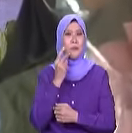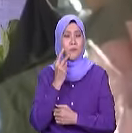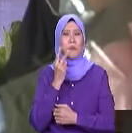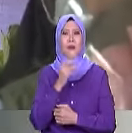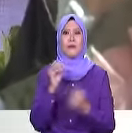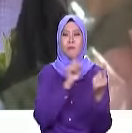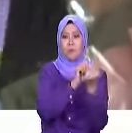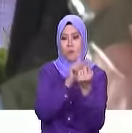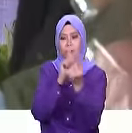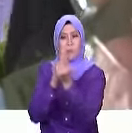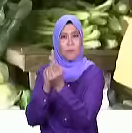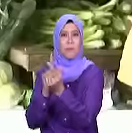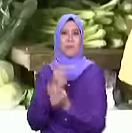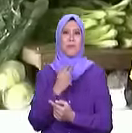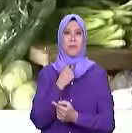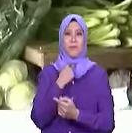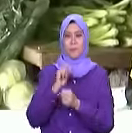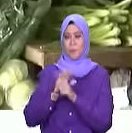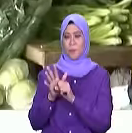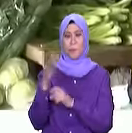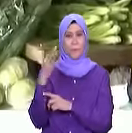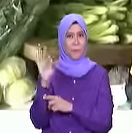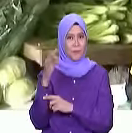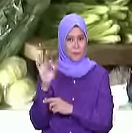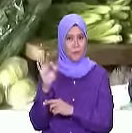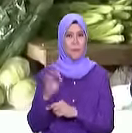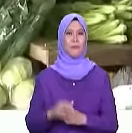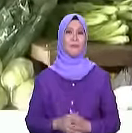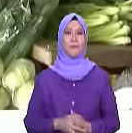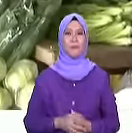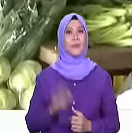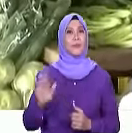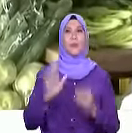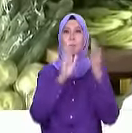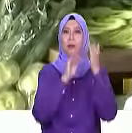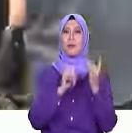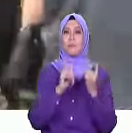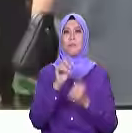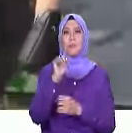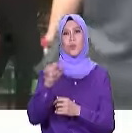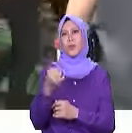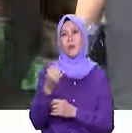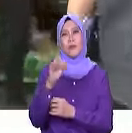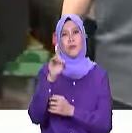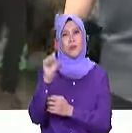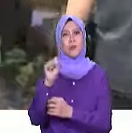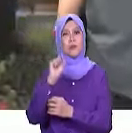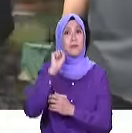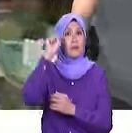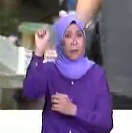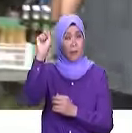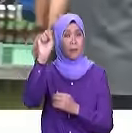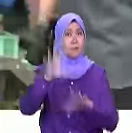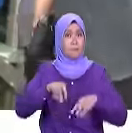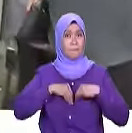dengan peniaga khususnya yang terjejas sejak penularan pandemik COVID-19. Beliau berharap 1 juta dos vaksin yang diterima Sabah bulan ini